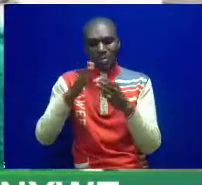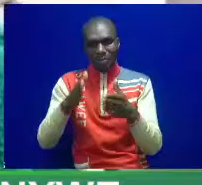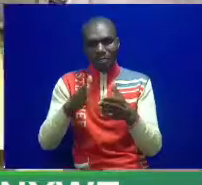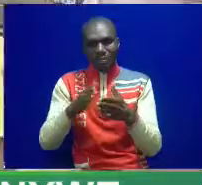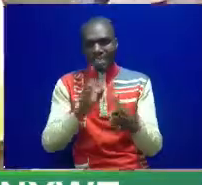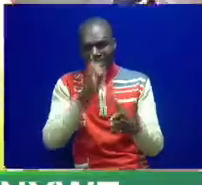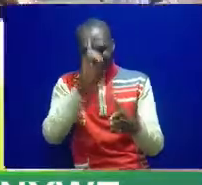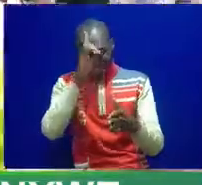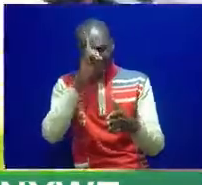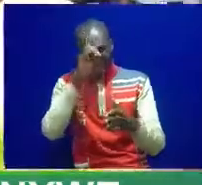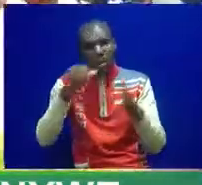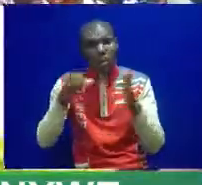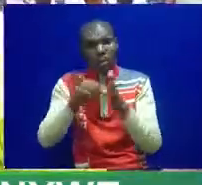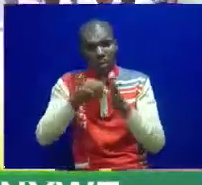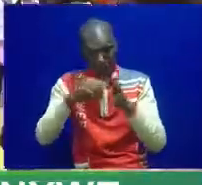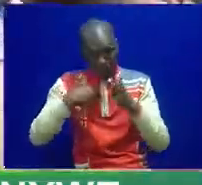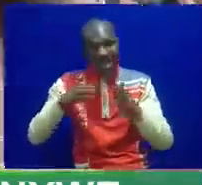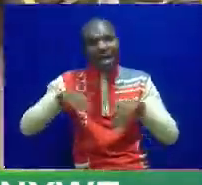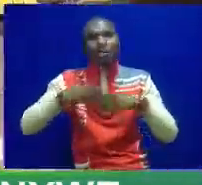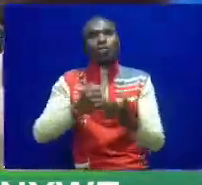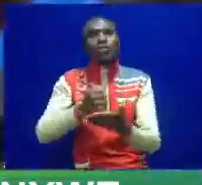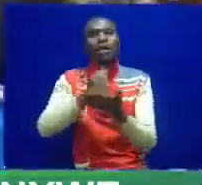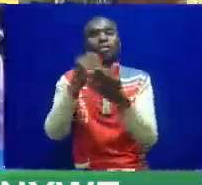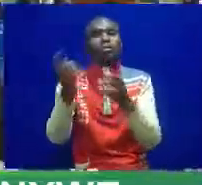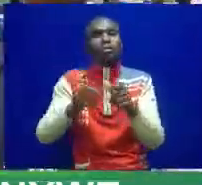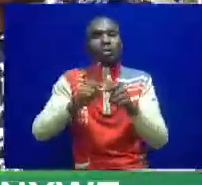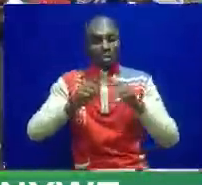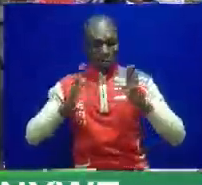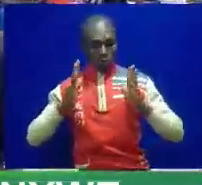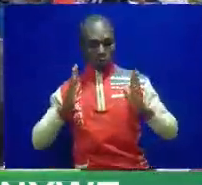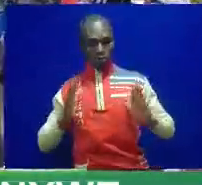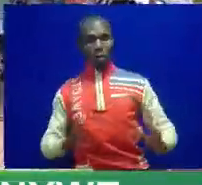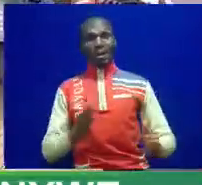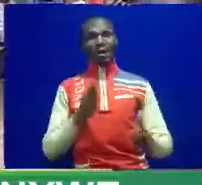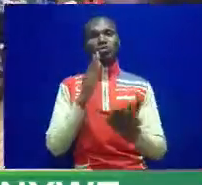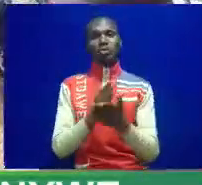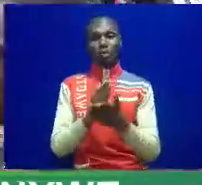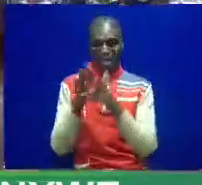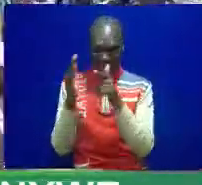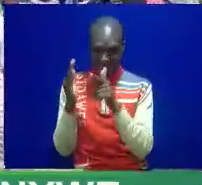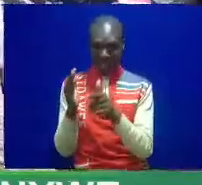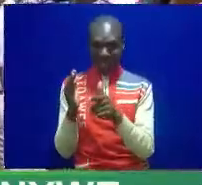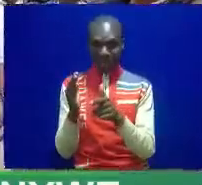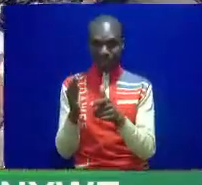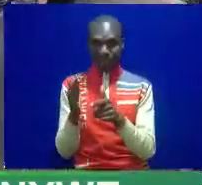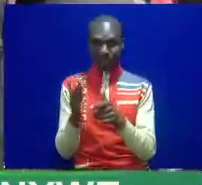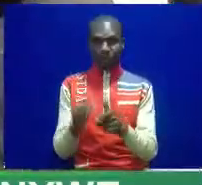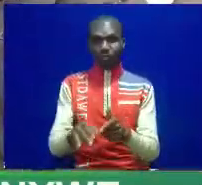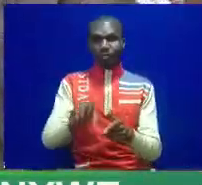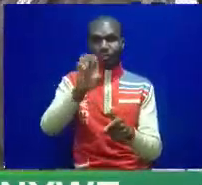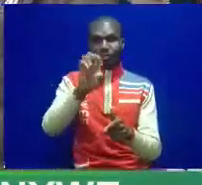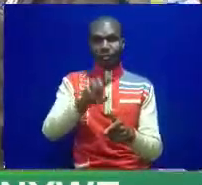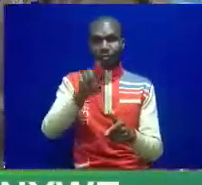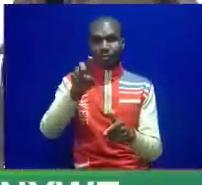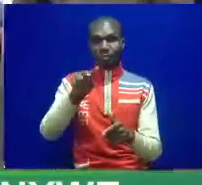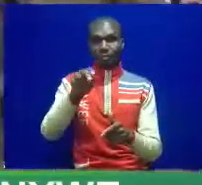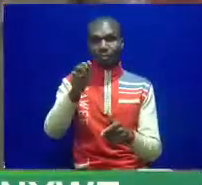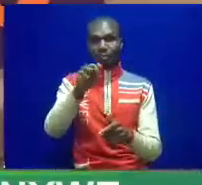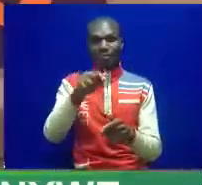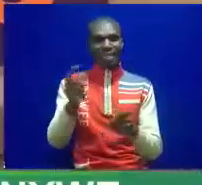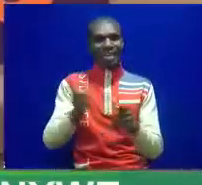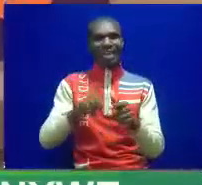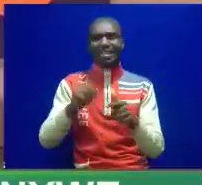serious cases. Omoigiribo wane womwanyabanto kuruwa sekyo mbekia Young Women Democrats ezinas nyaramba.